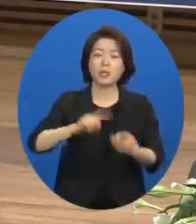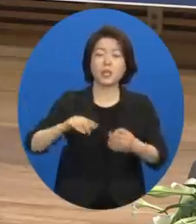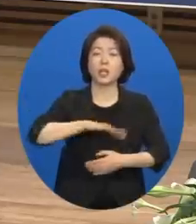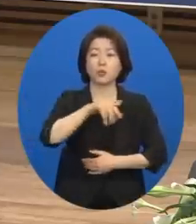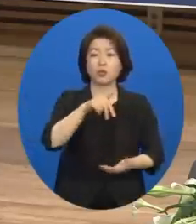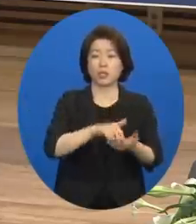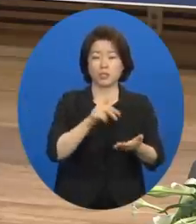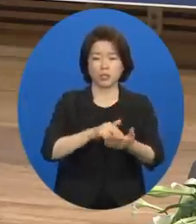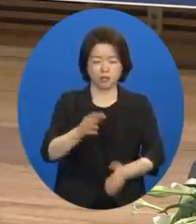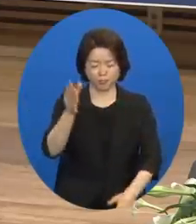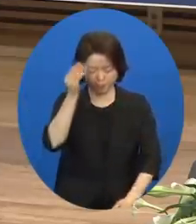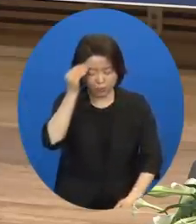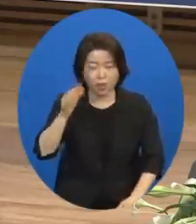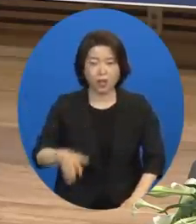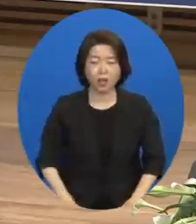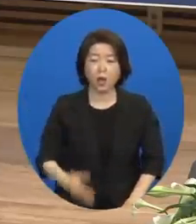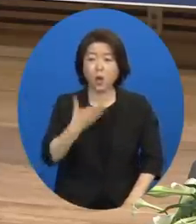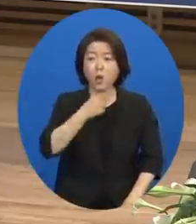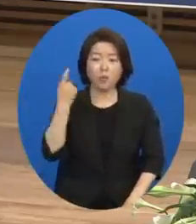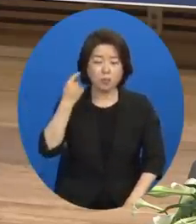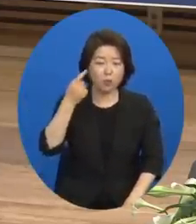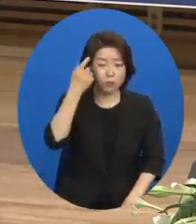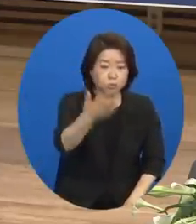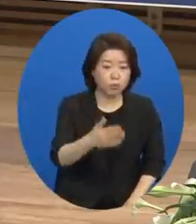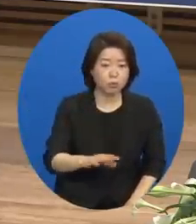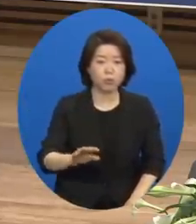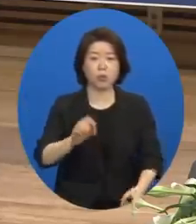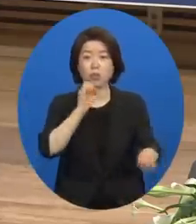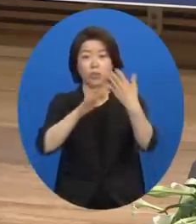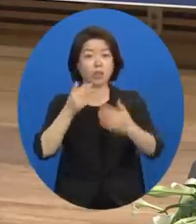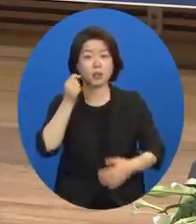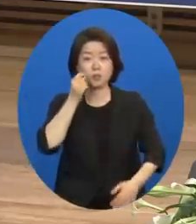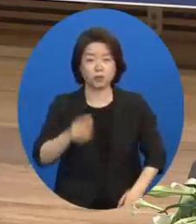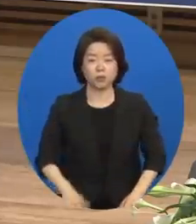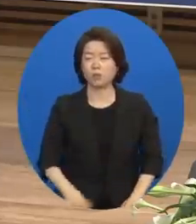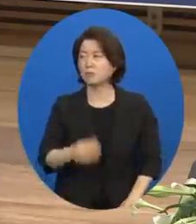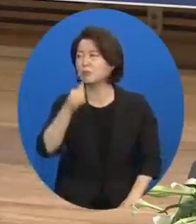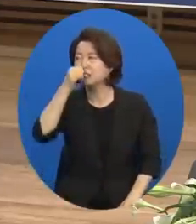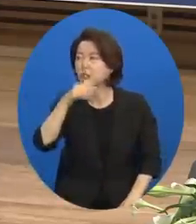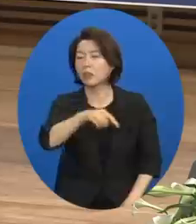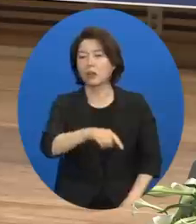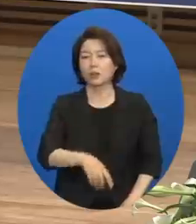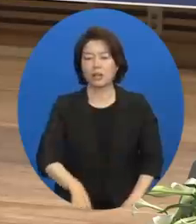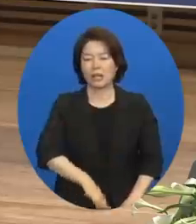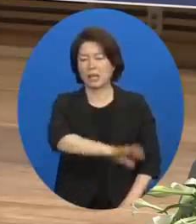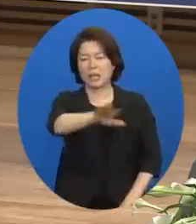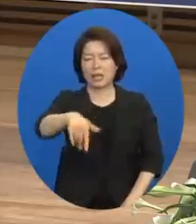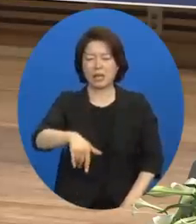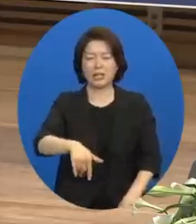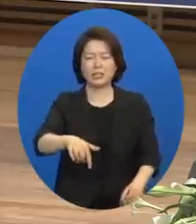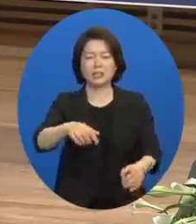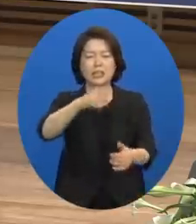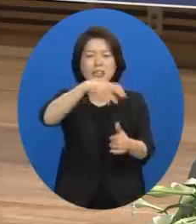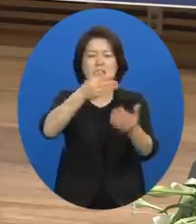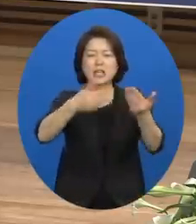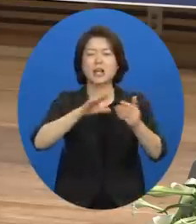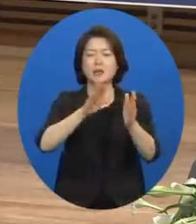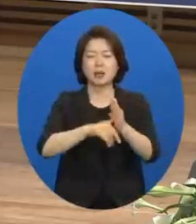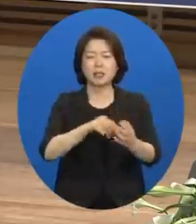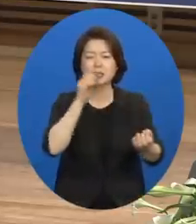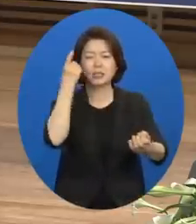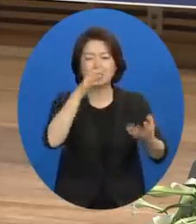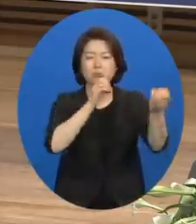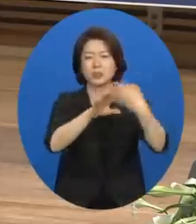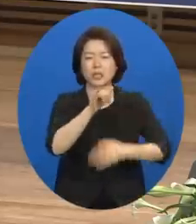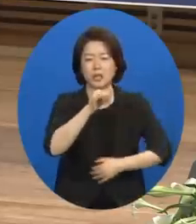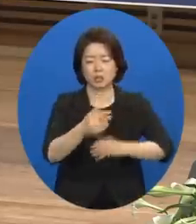무지. 복음이 뭐냐고 물으면 몰라요. 그리고 무시해요. 아이고 그거 다 세례문답용으로 그 얘기 다 요한복음 3장